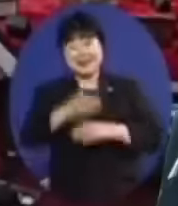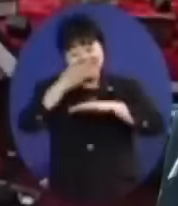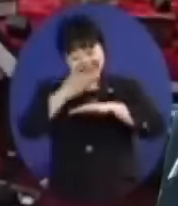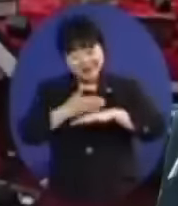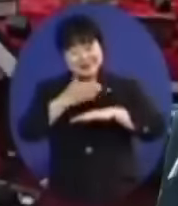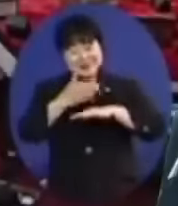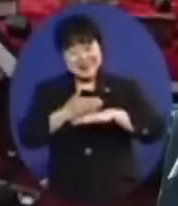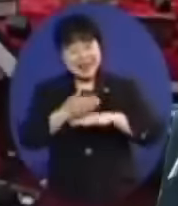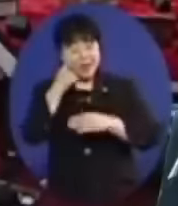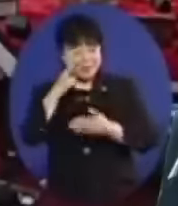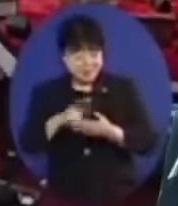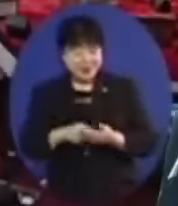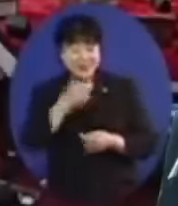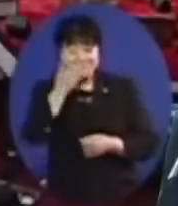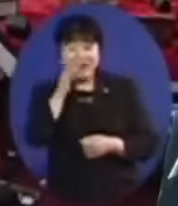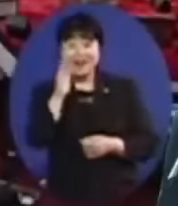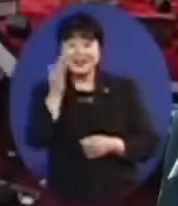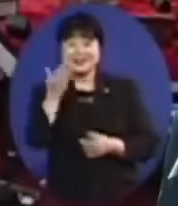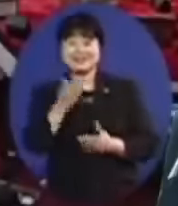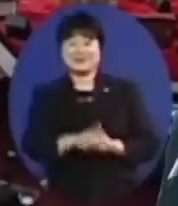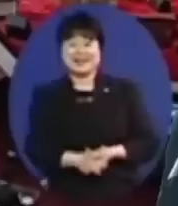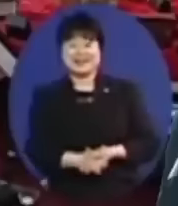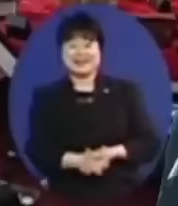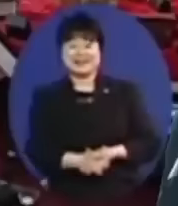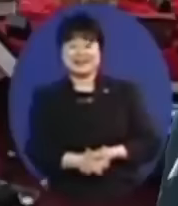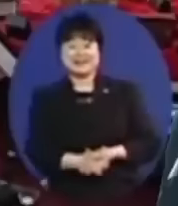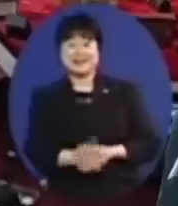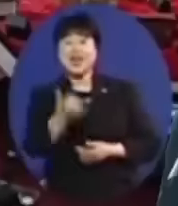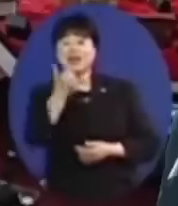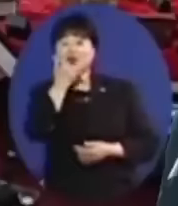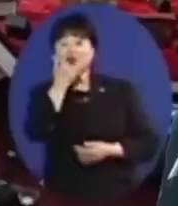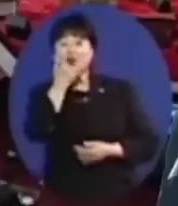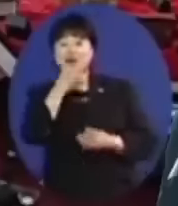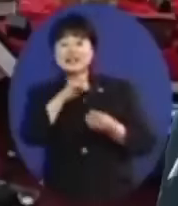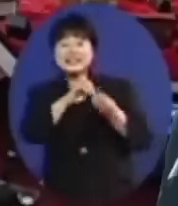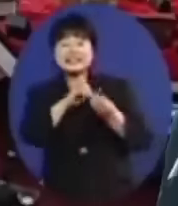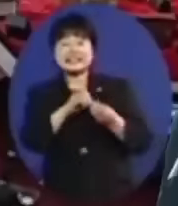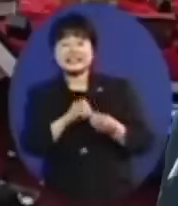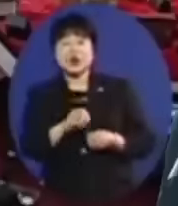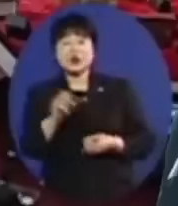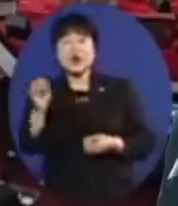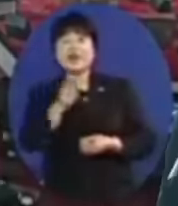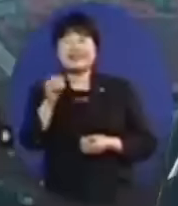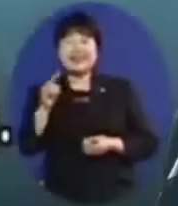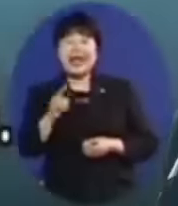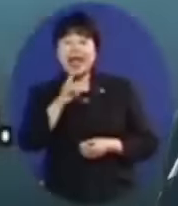감사를 발견하게 되었다는 것입니다. 독일 시인 괴데는 이렇게 말했습니다.